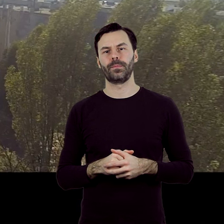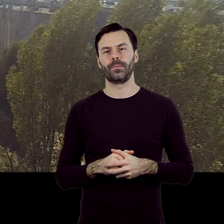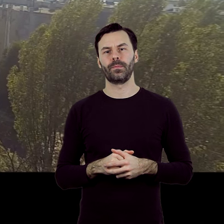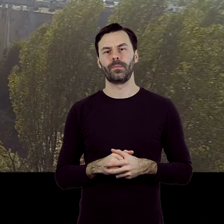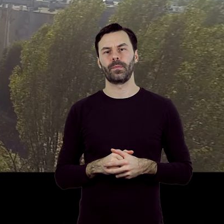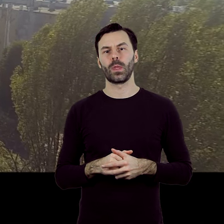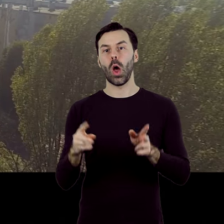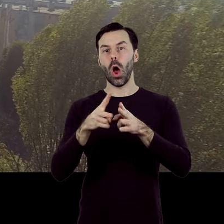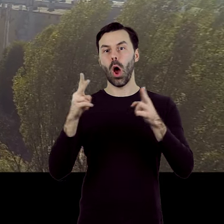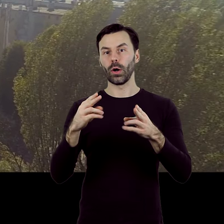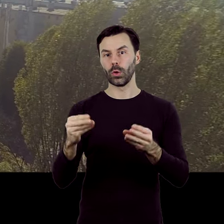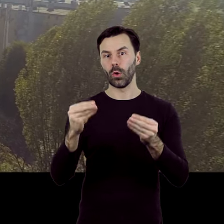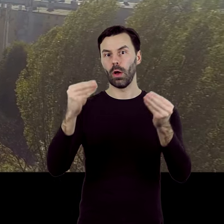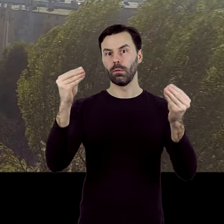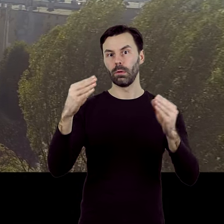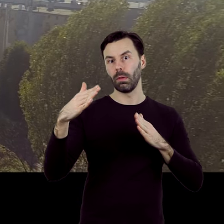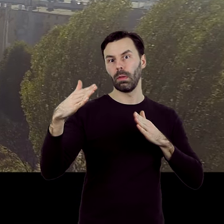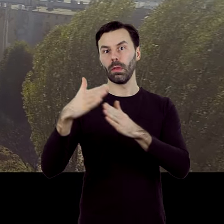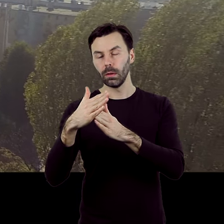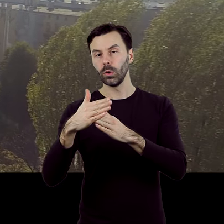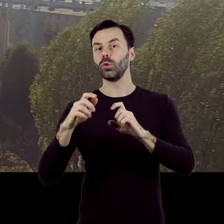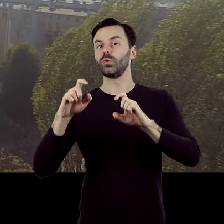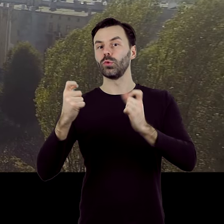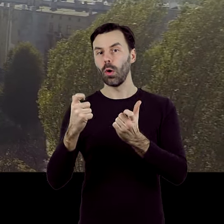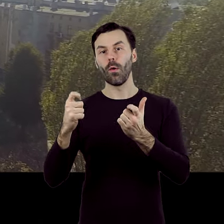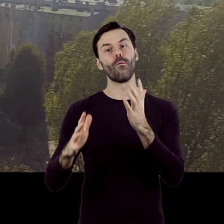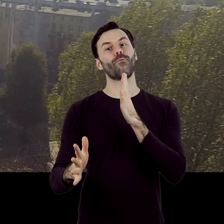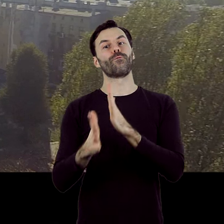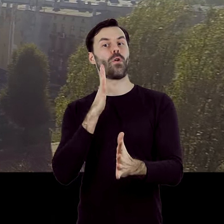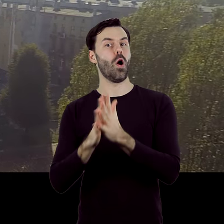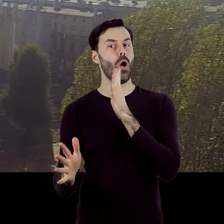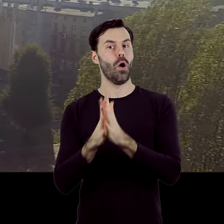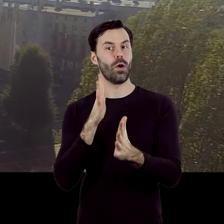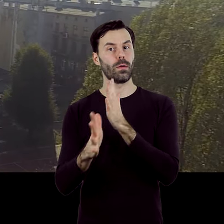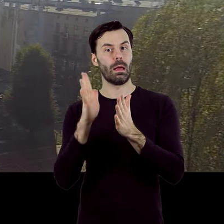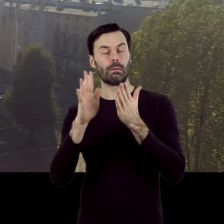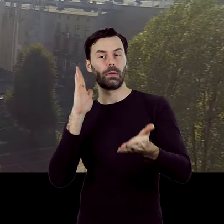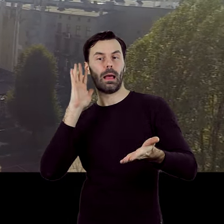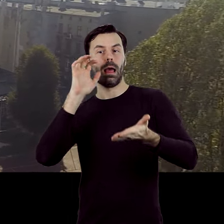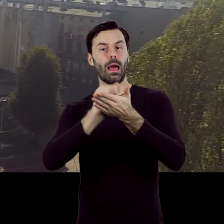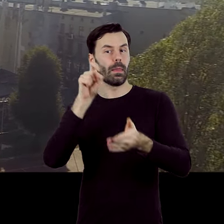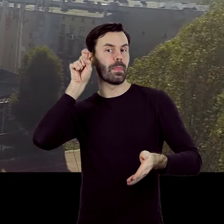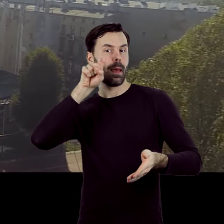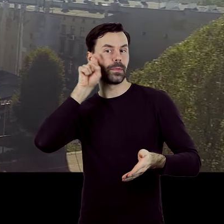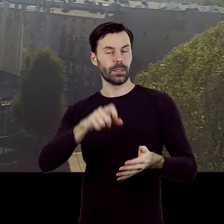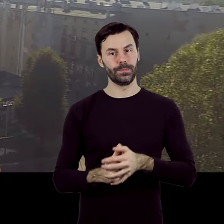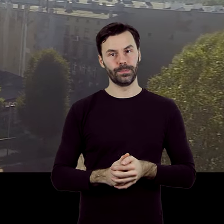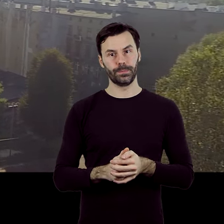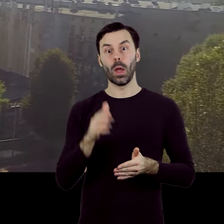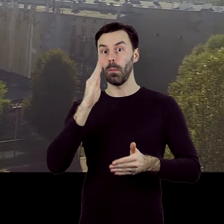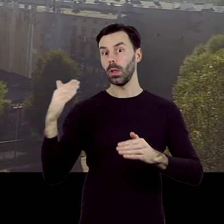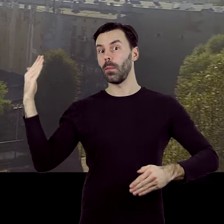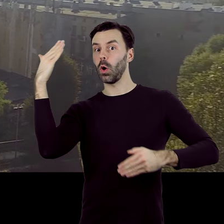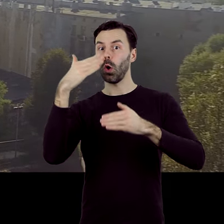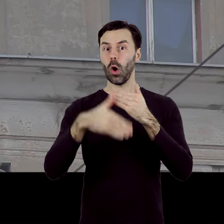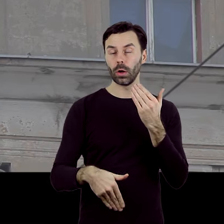Okres Prosperity został zahamowany wybuchem Wielkiej Wojny i wojenną okupacją niemiecką. Po jej zakończeniu w